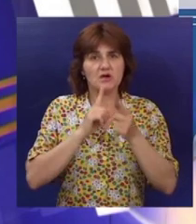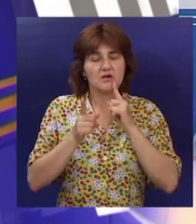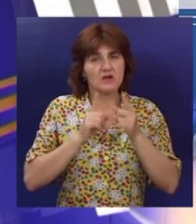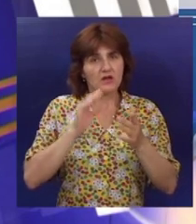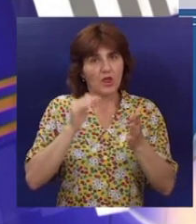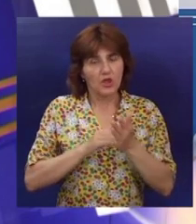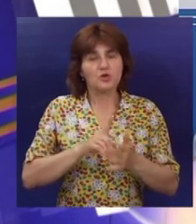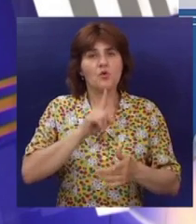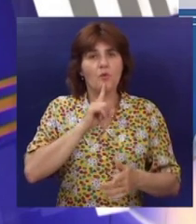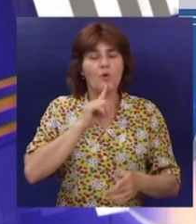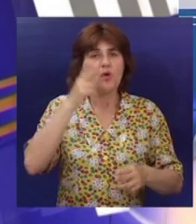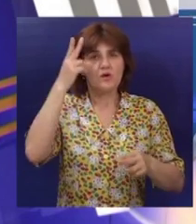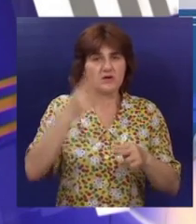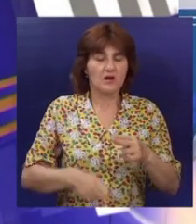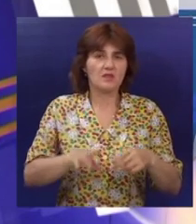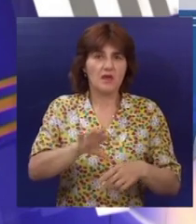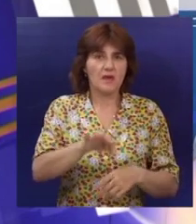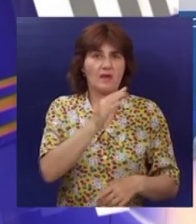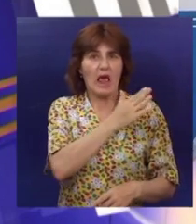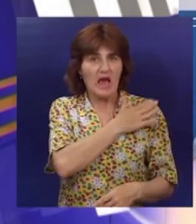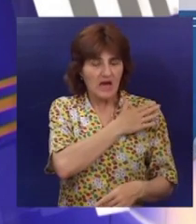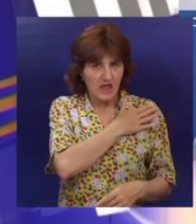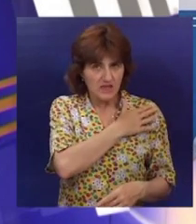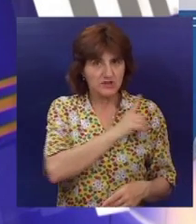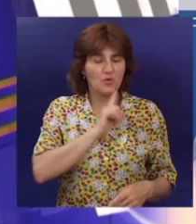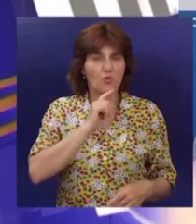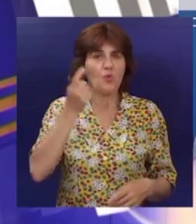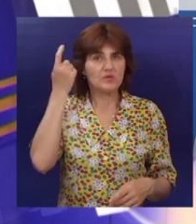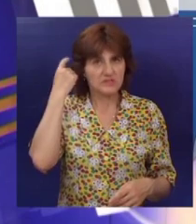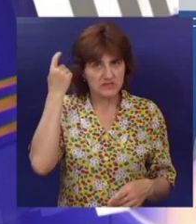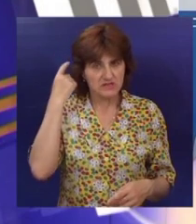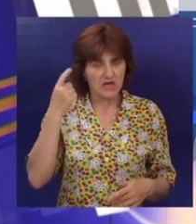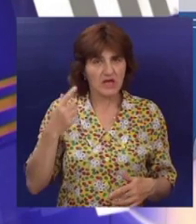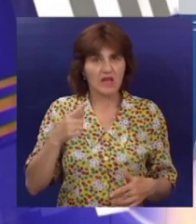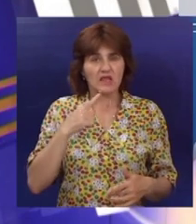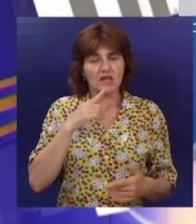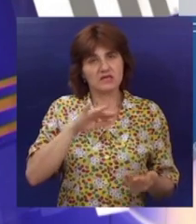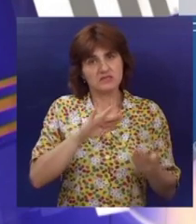oko toga. Ko će biti gradonačelnik, ko će biti predsjednik skupštine, ko će biti sekretar